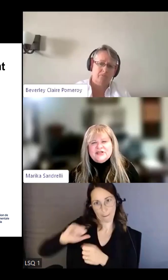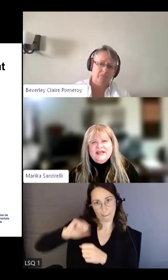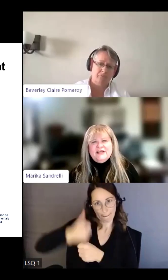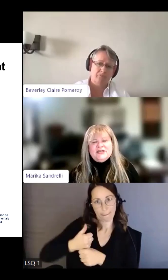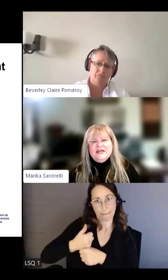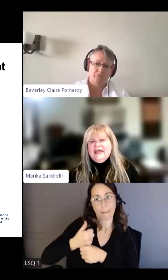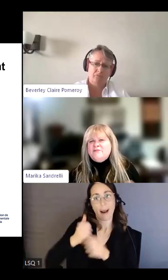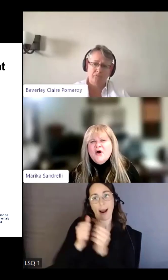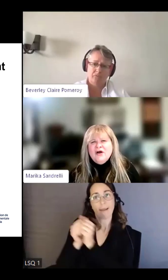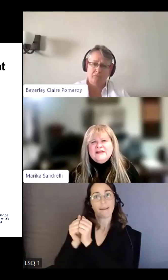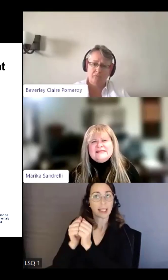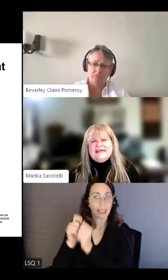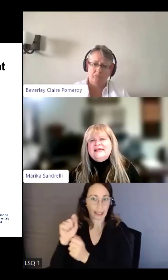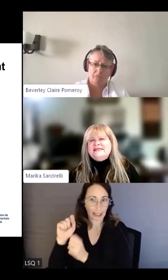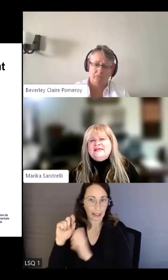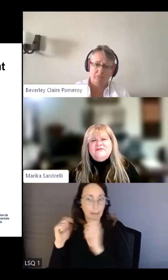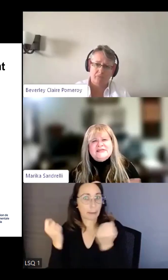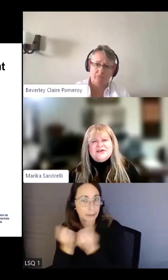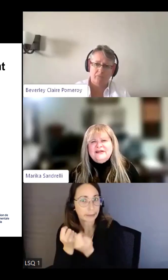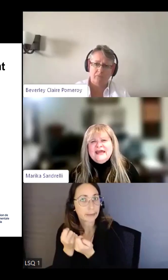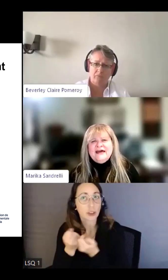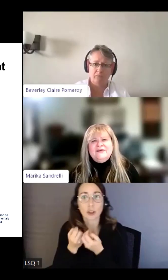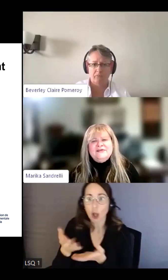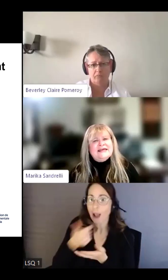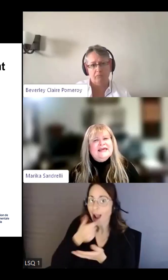changements politiques,